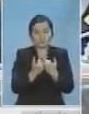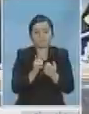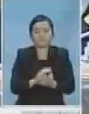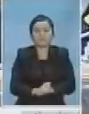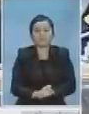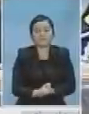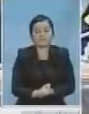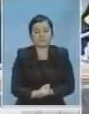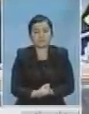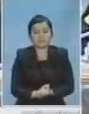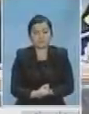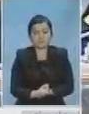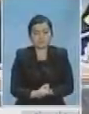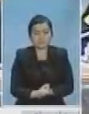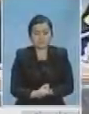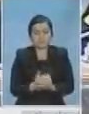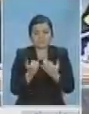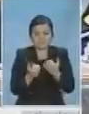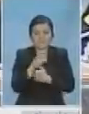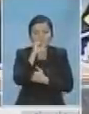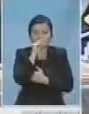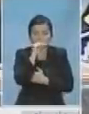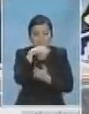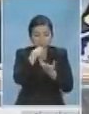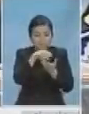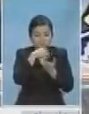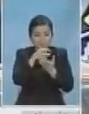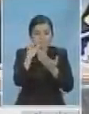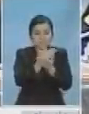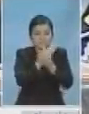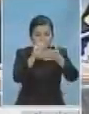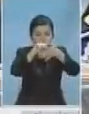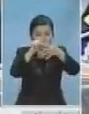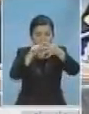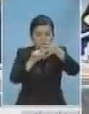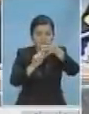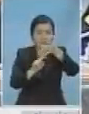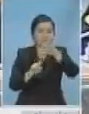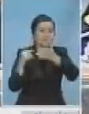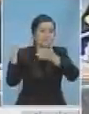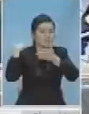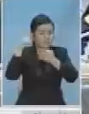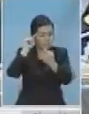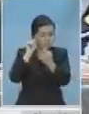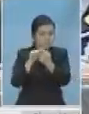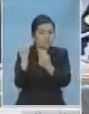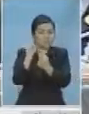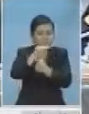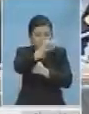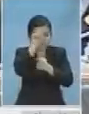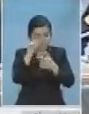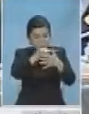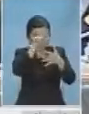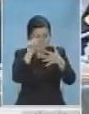ธานก่อนด้วยความเคารพนะครับว่าประเด็นที่ผมจะพูดต่อไปนี้ทั้งหมดเนี่ยมีอยู่5ประเด็นแล้วก็เจตนาก็คือต้องการที่จะตั้งข้อสังเกต